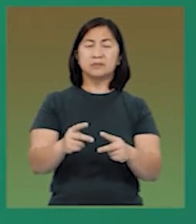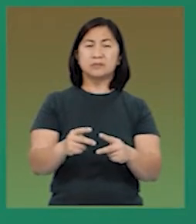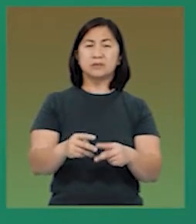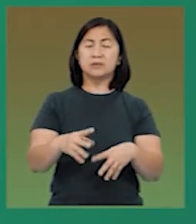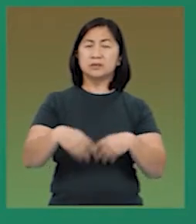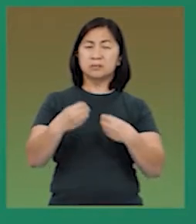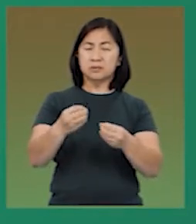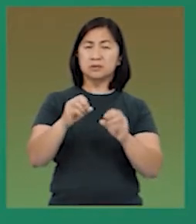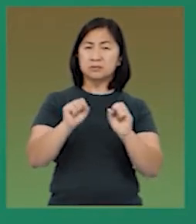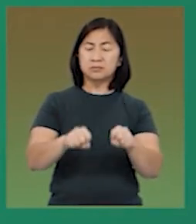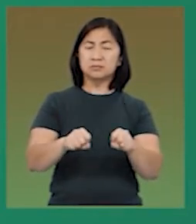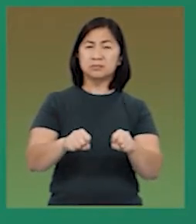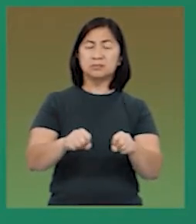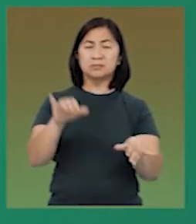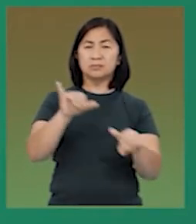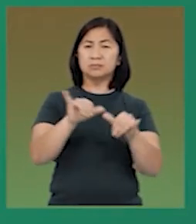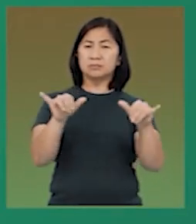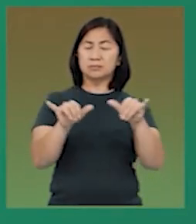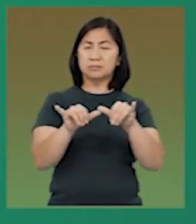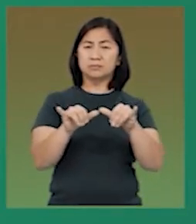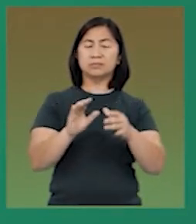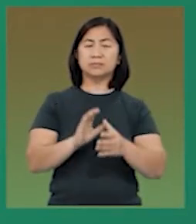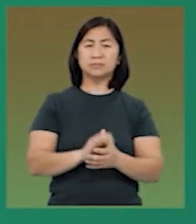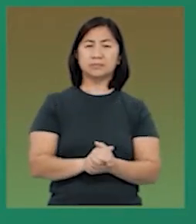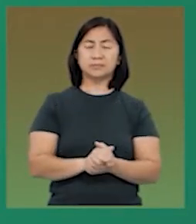Bottle, Lino.